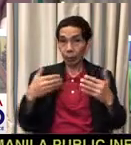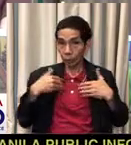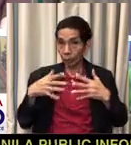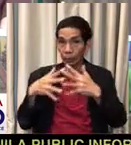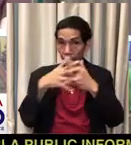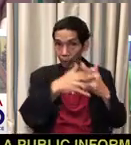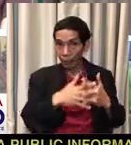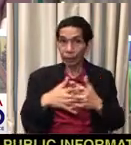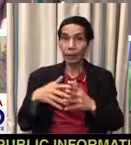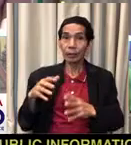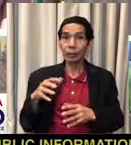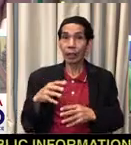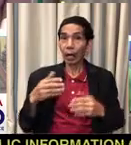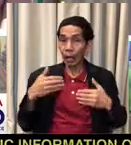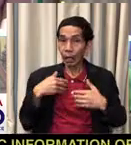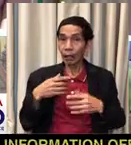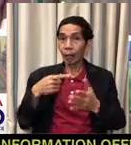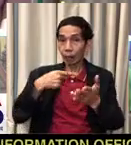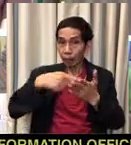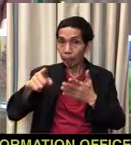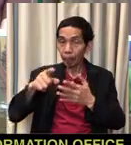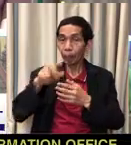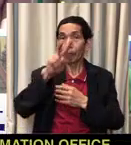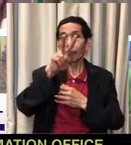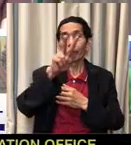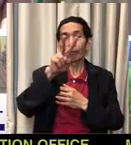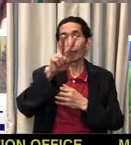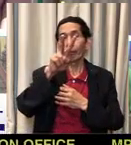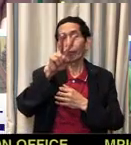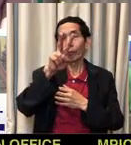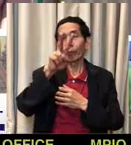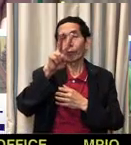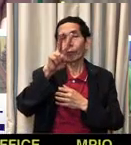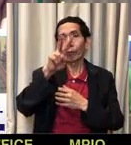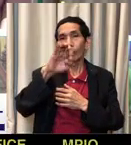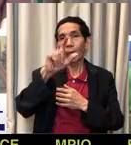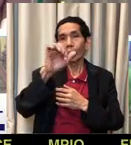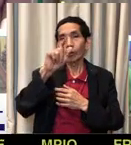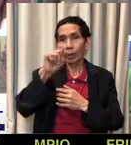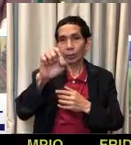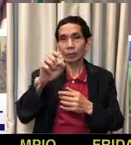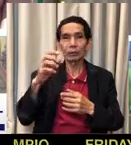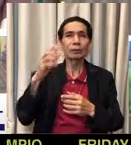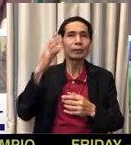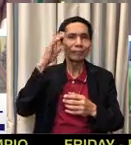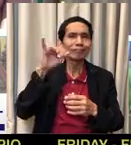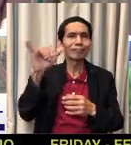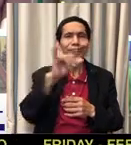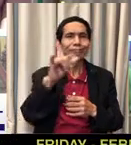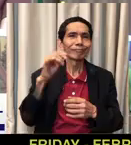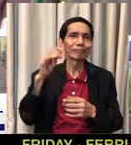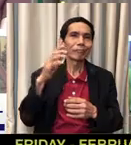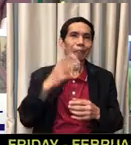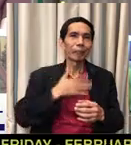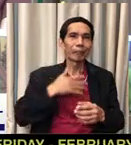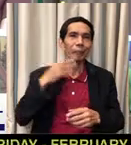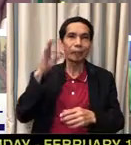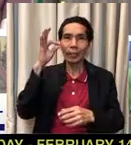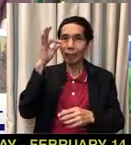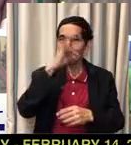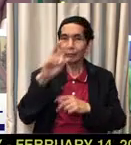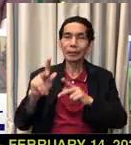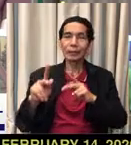ba rito. Oh, meron na ba nag-violate sa inyo? Wala pa. Oh. Eh, may mga makaka-relate nating mga kababayan sa